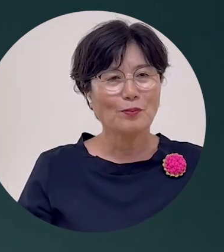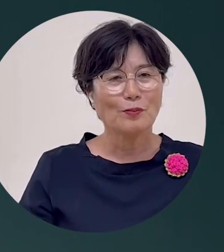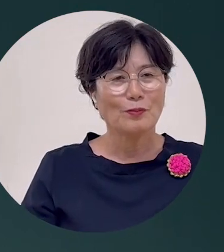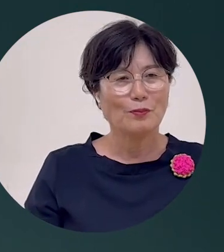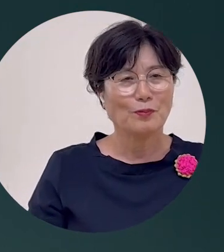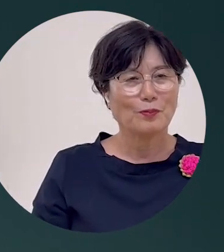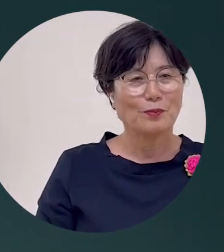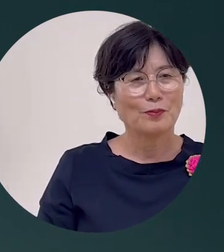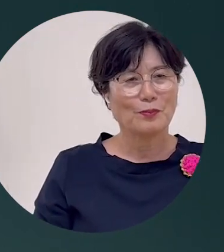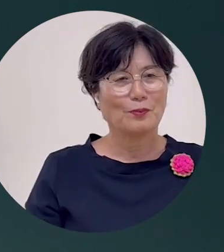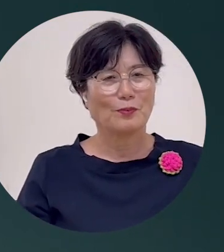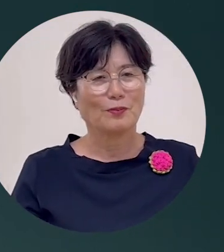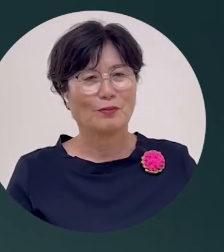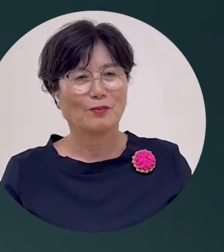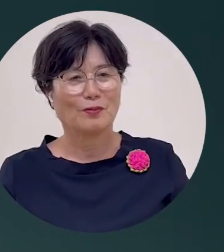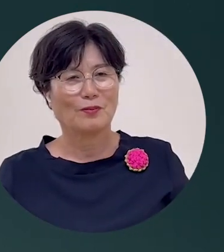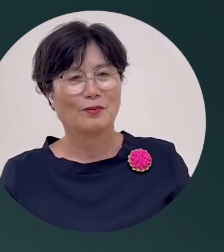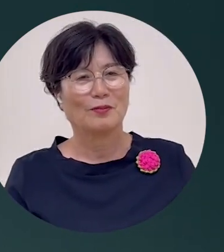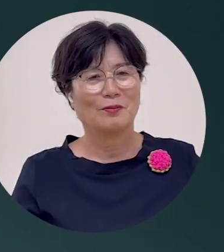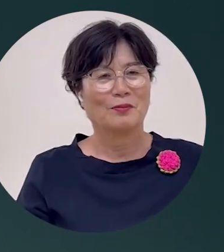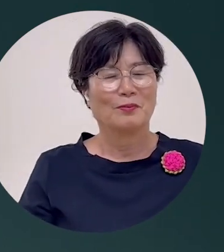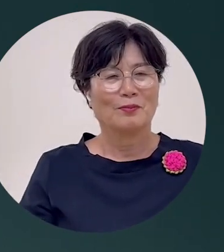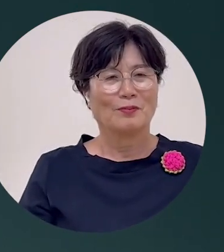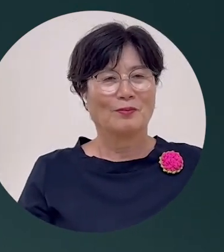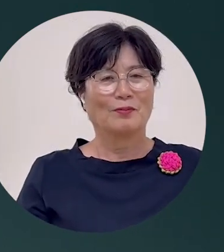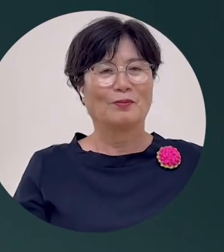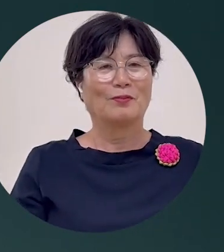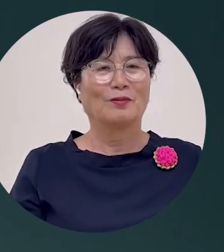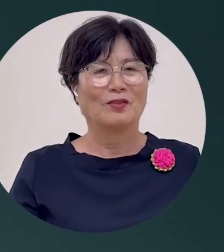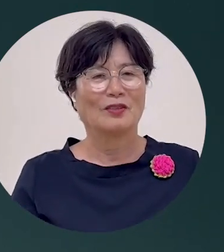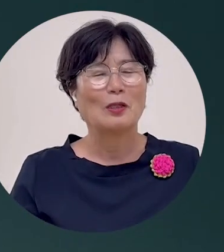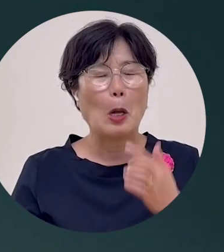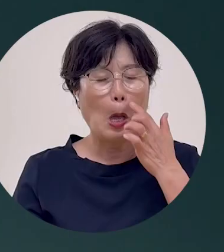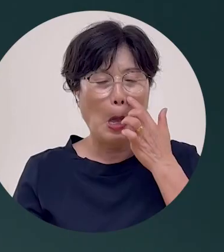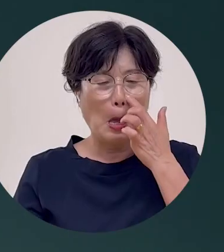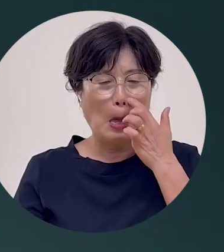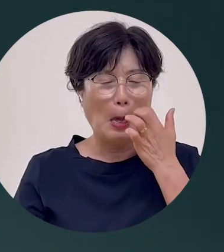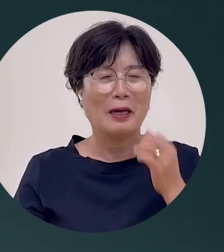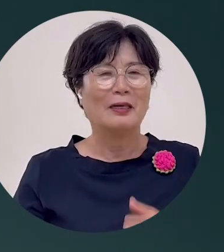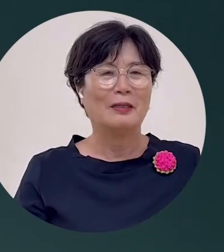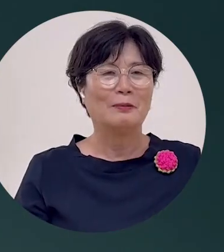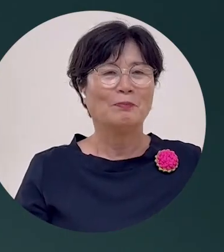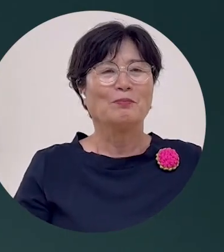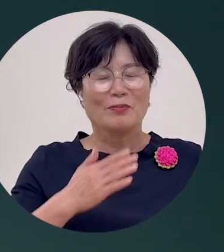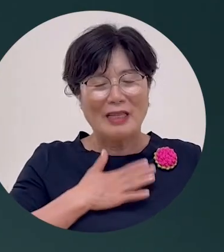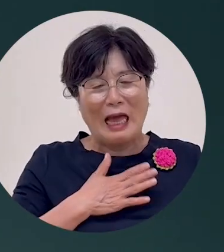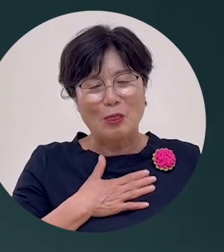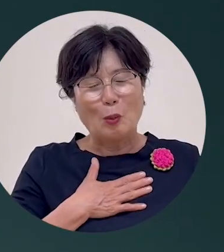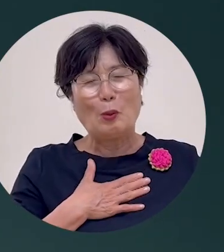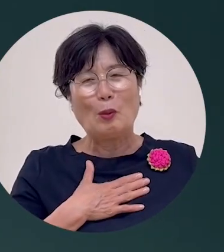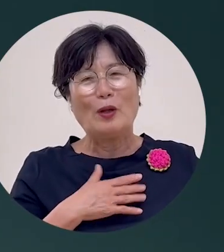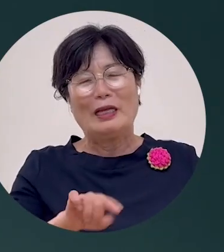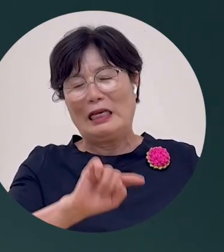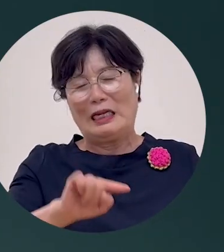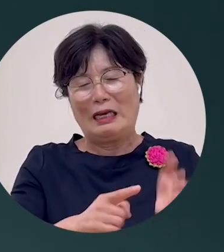제가 좀 어색하게 표현해도 여러분들은 안 어색하게 받아들여야지. 저도 어색하잖아요.